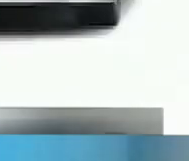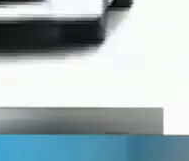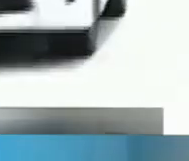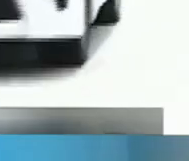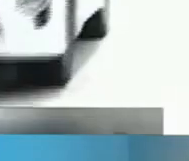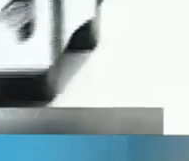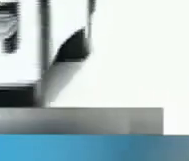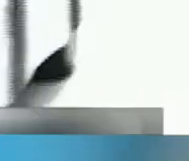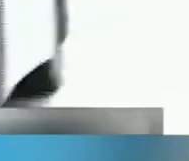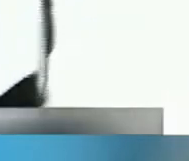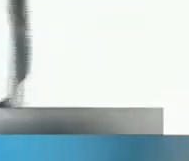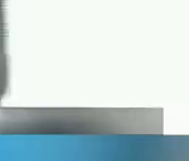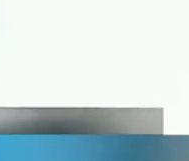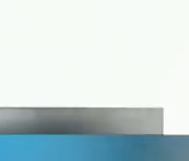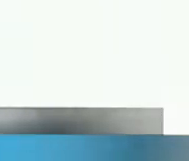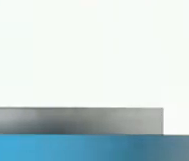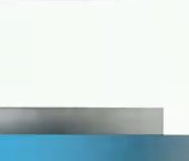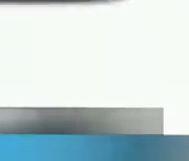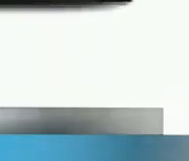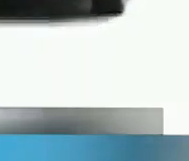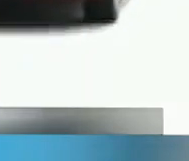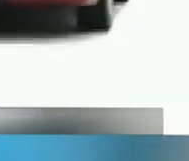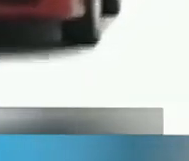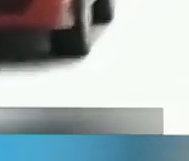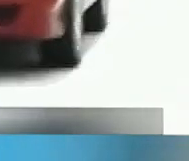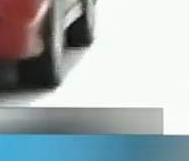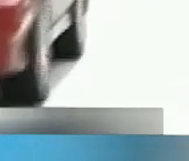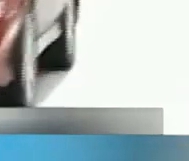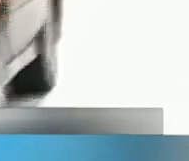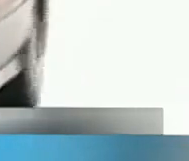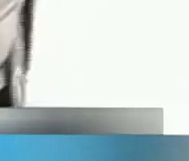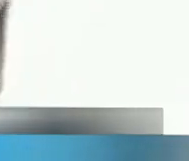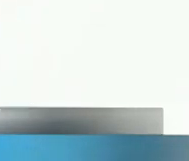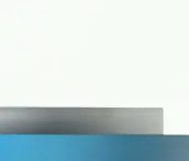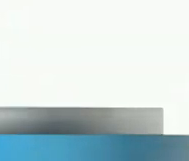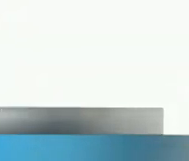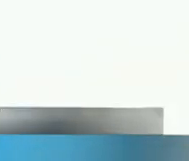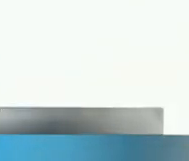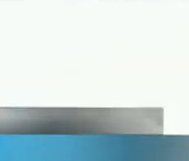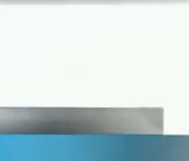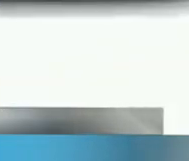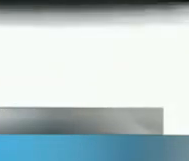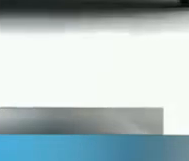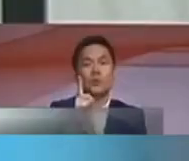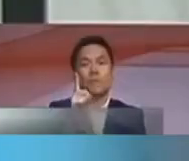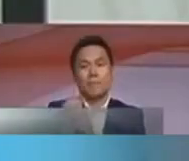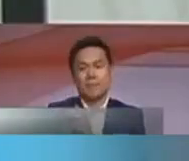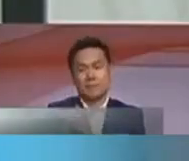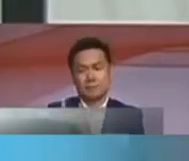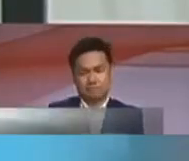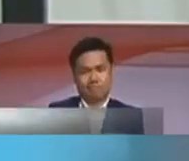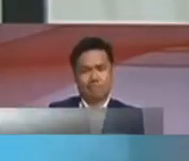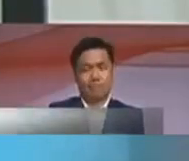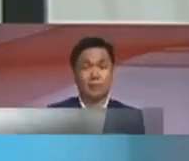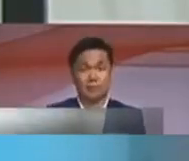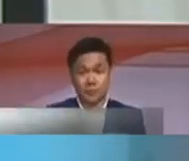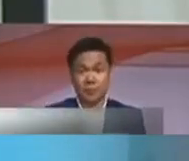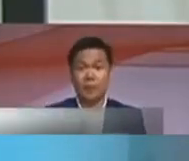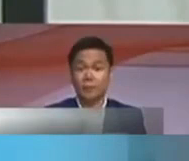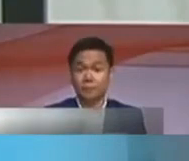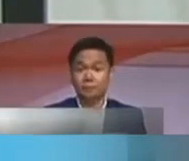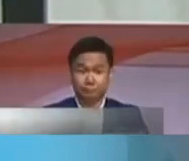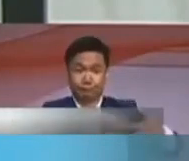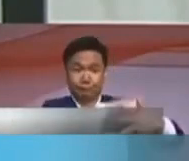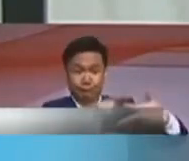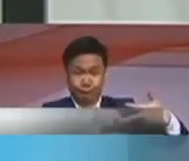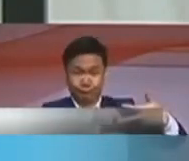kes positif harian kurang daripada 500 kes dalam tempoh 4 hingga 5 minggu dari sekarang. Dengan kaedah tersebut, kita